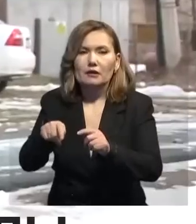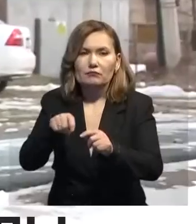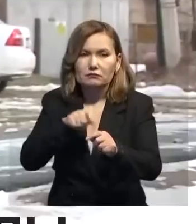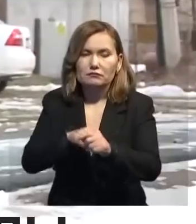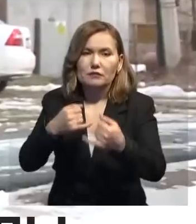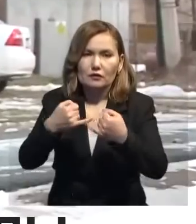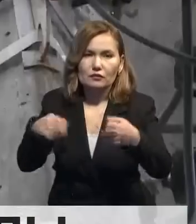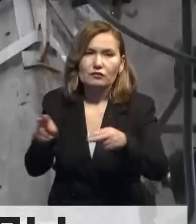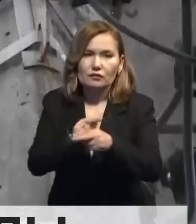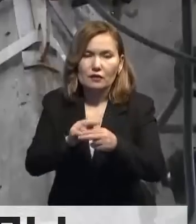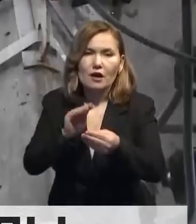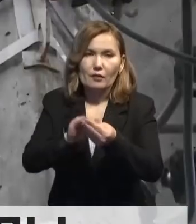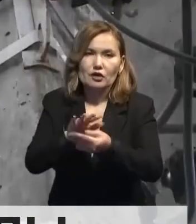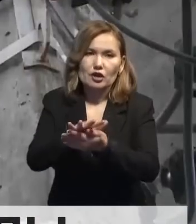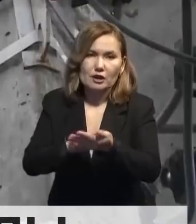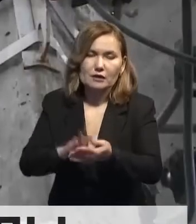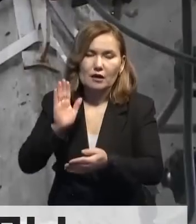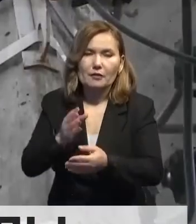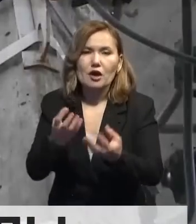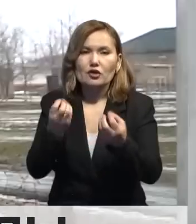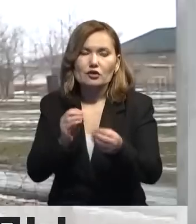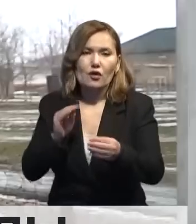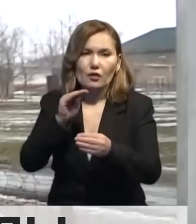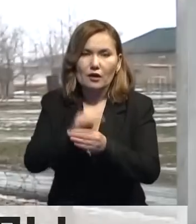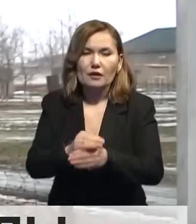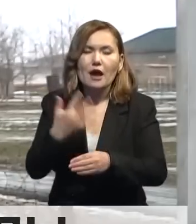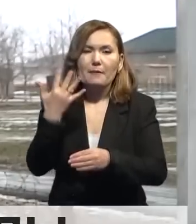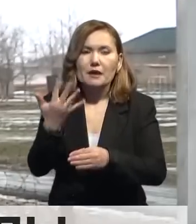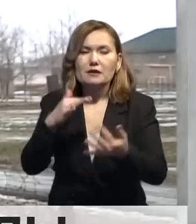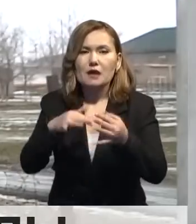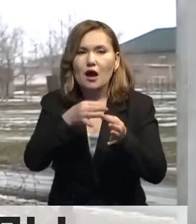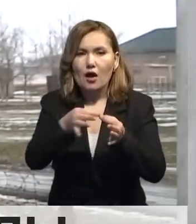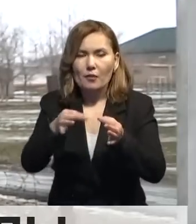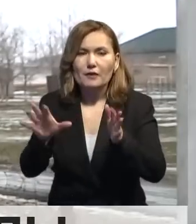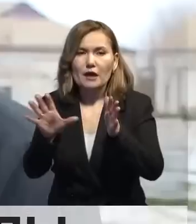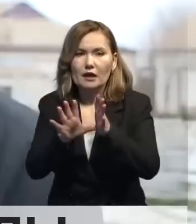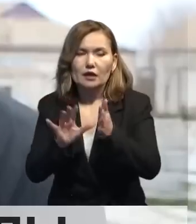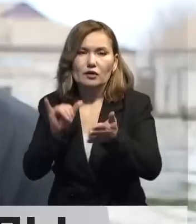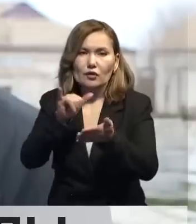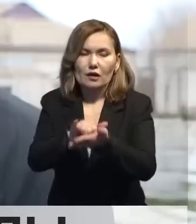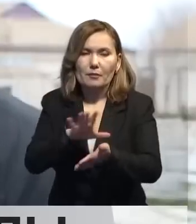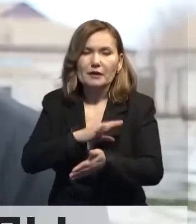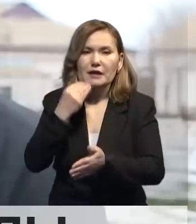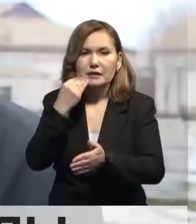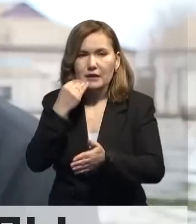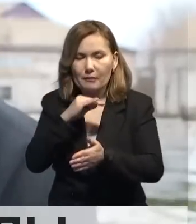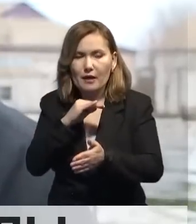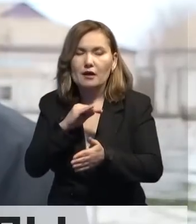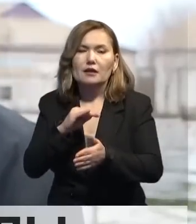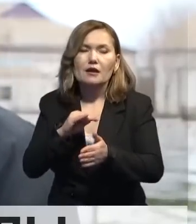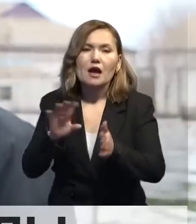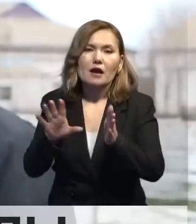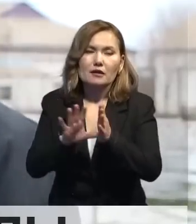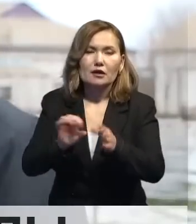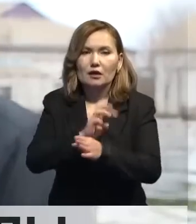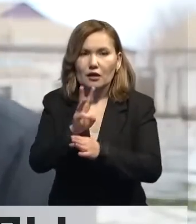да жалғасын таппақ. Бұдан бөлек қосымша 5 елді мекенге электр жарығы жүргізіліп жатыр. Сапалы электр энергиямен қамтамасыз етілу жұмыстары